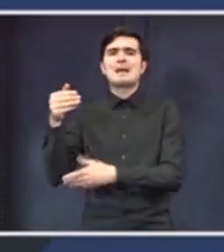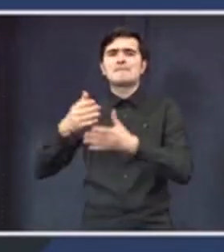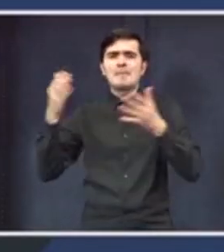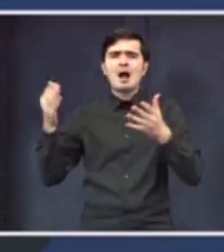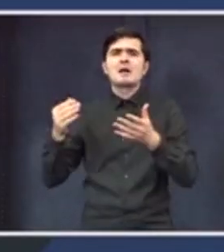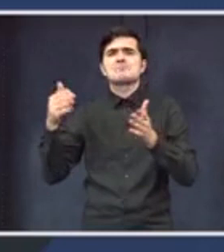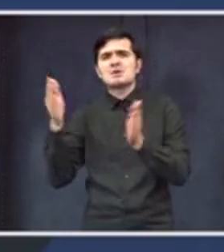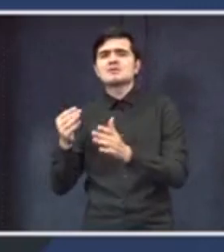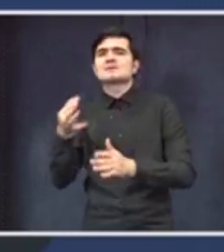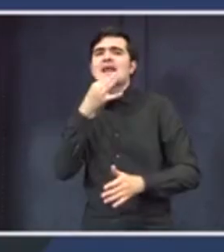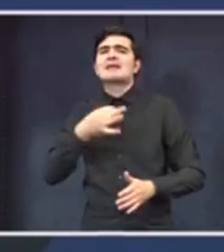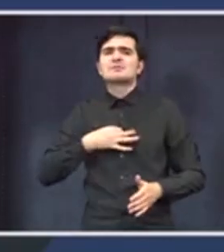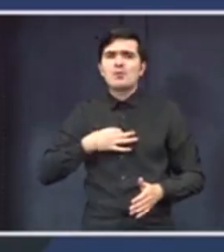întâmplă